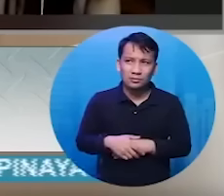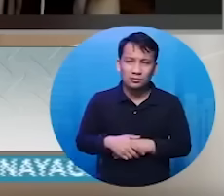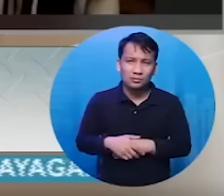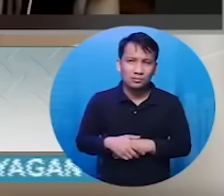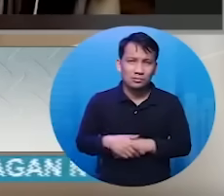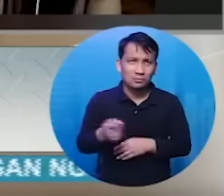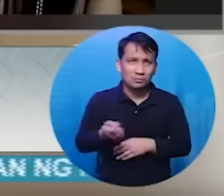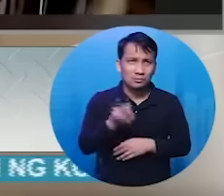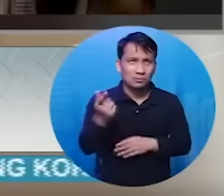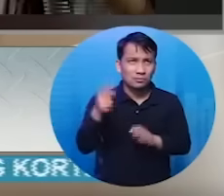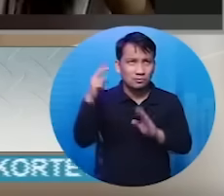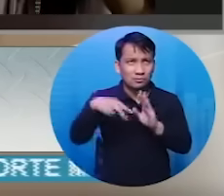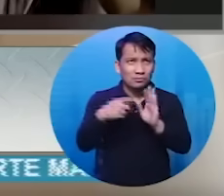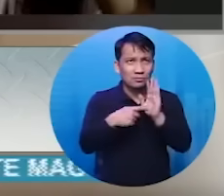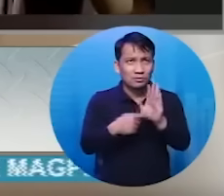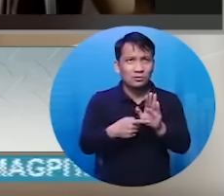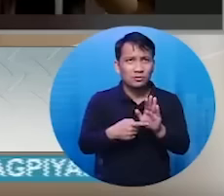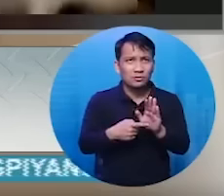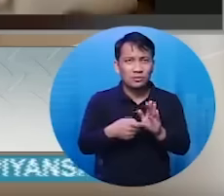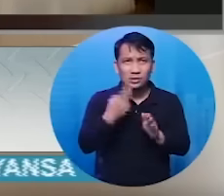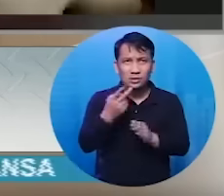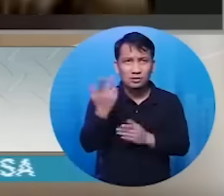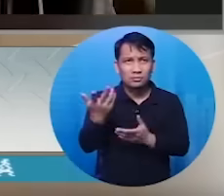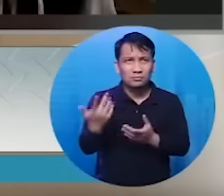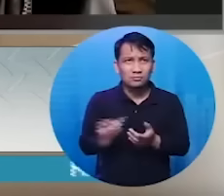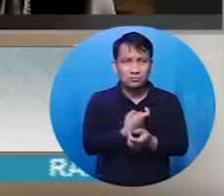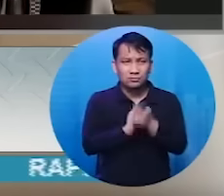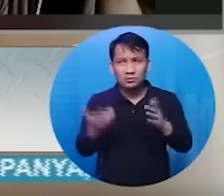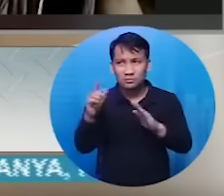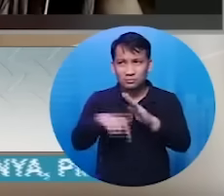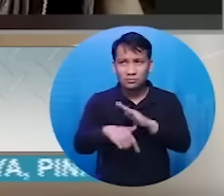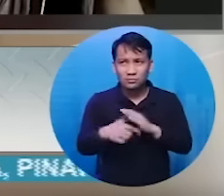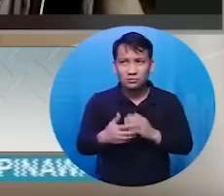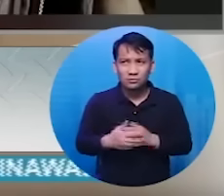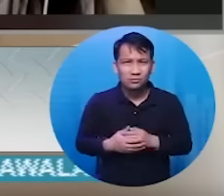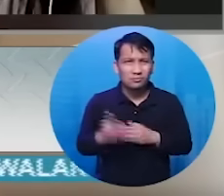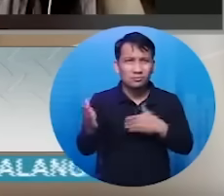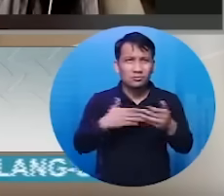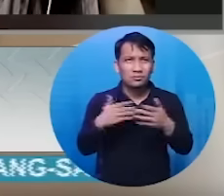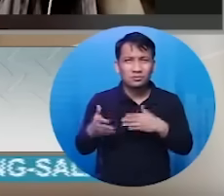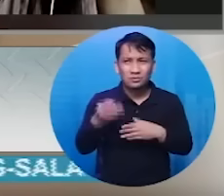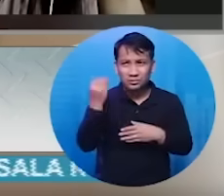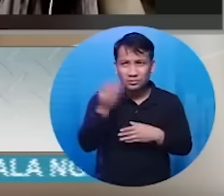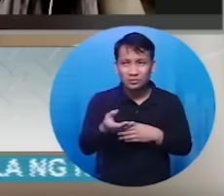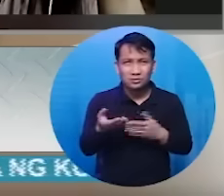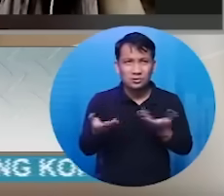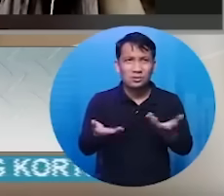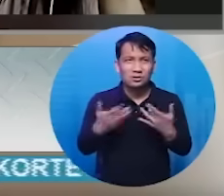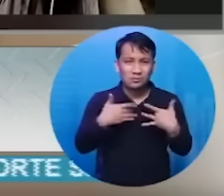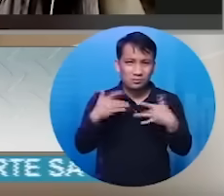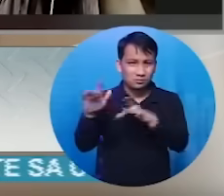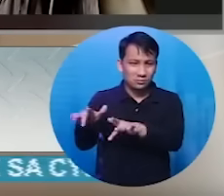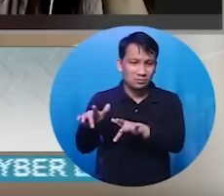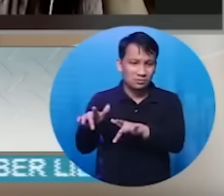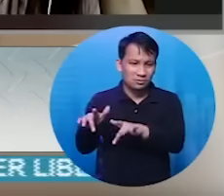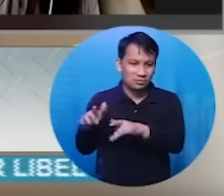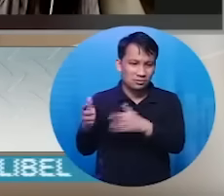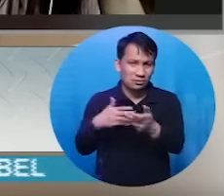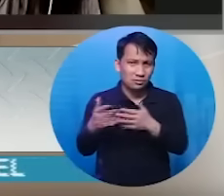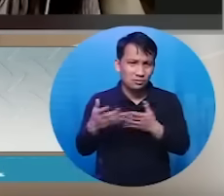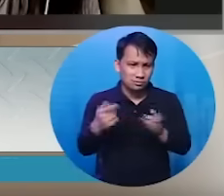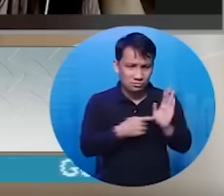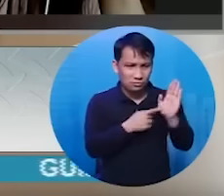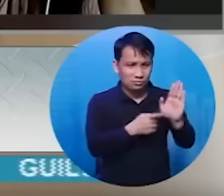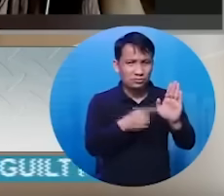sana nila itong mga viewers natin kung gaano kalupit itong kapatid niyo. Ang ayoko kasi, ma'am, magkaroon siya ng simpatiya from the viewers. Gusto